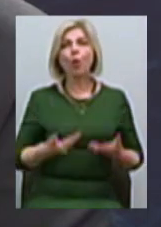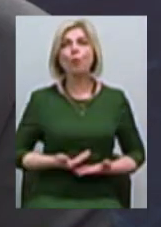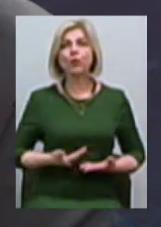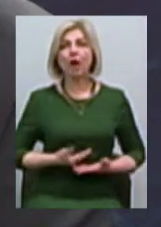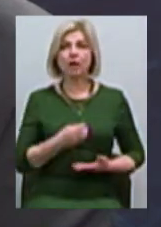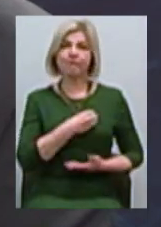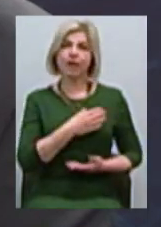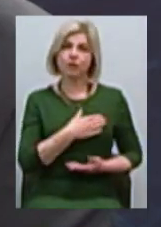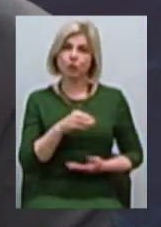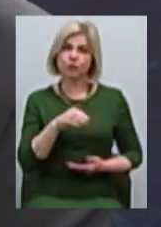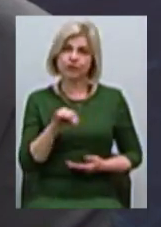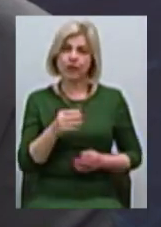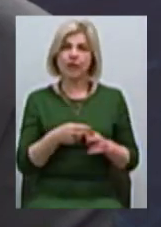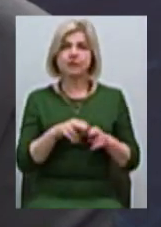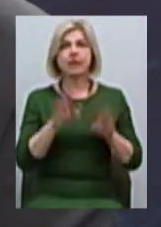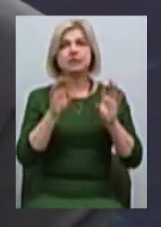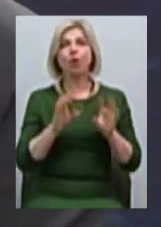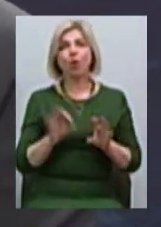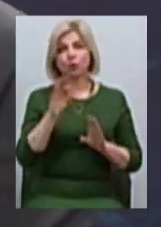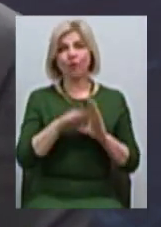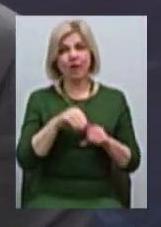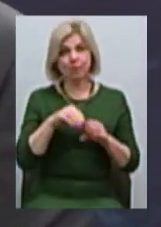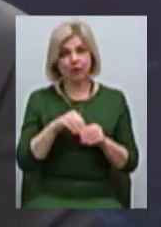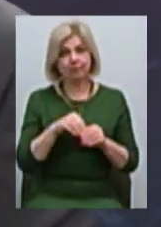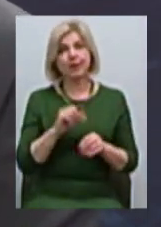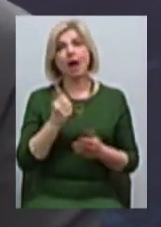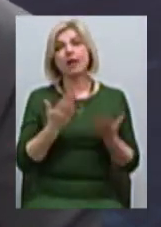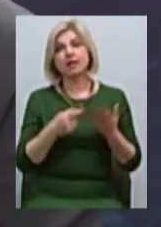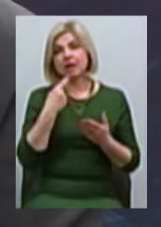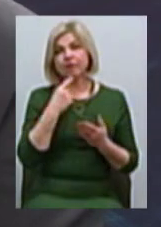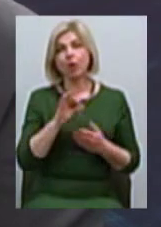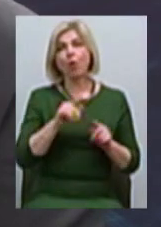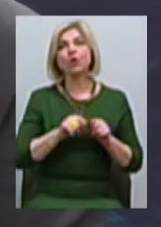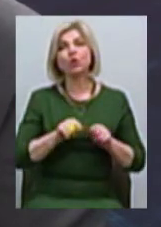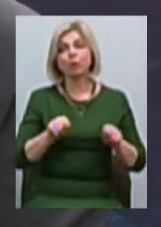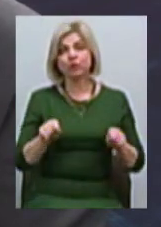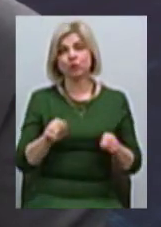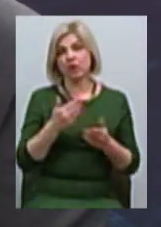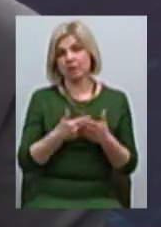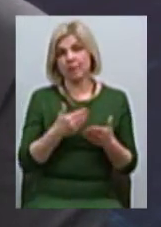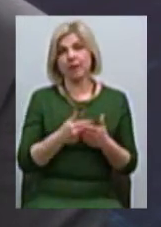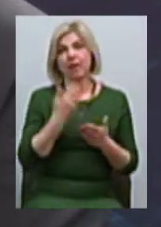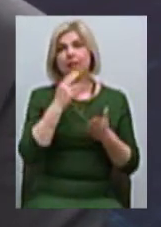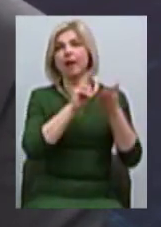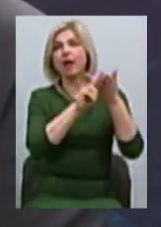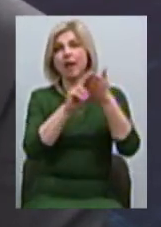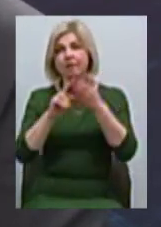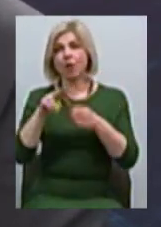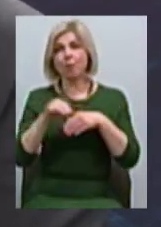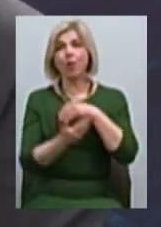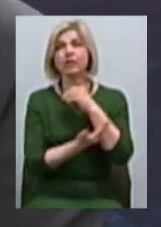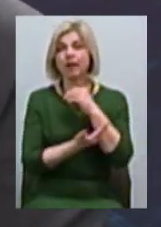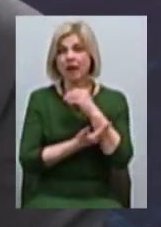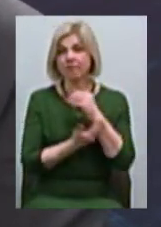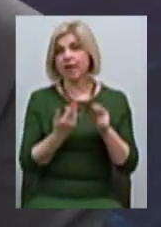Тому це закон про вибори. Але якщо ми кажемо про розповсюдження і, наприклад, розклеювання по деревам,